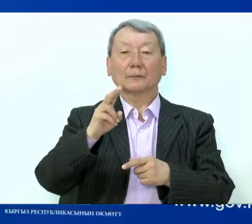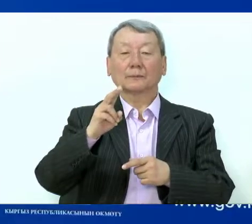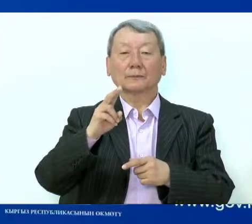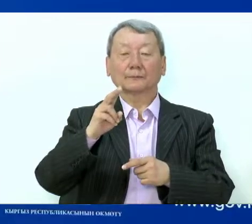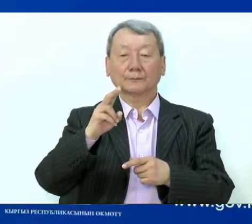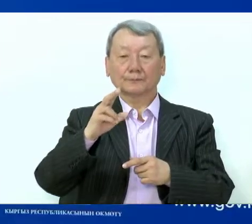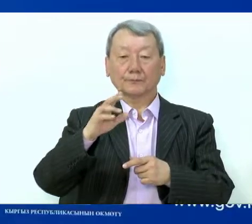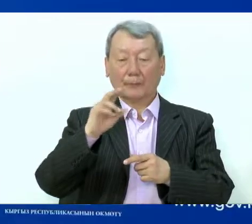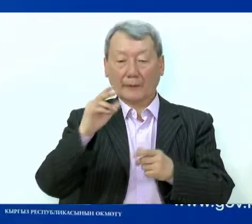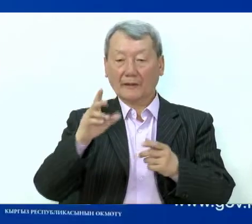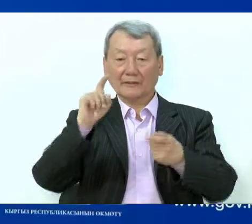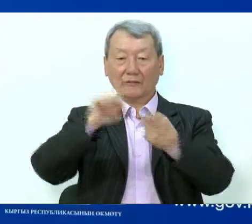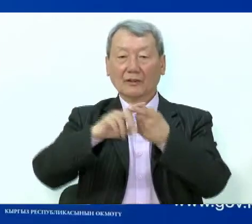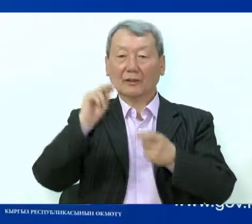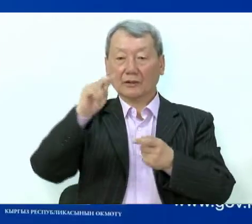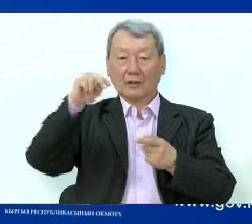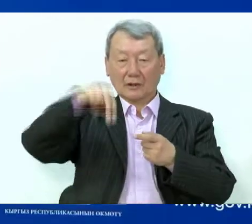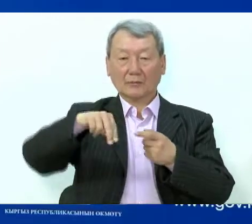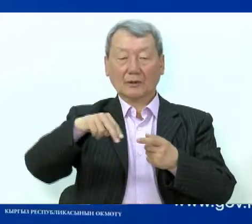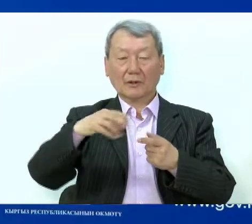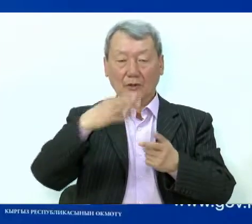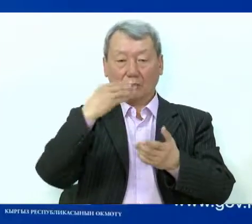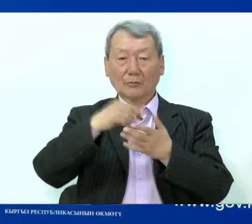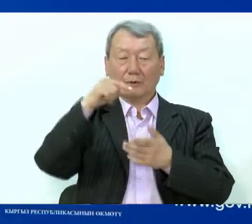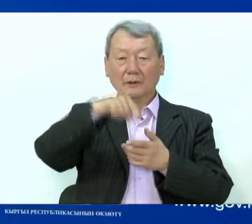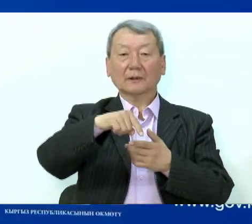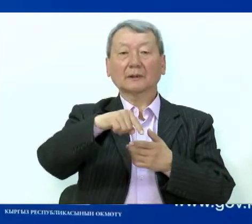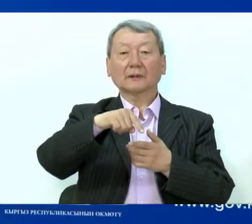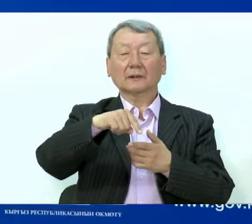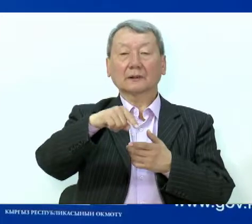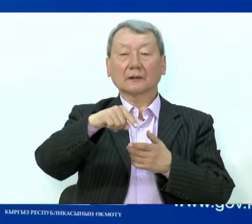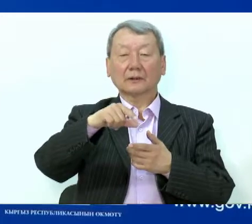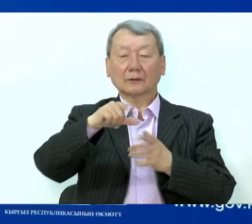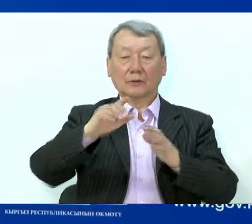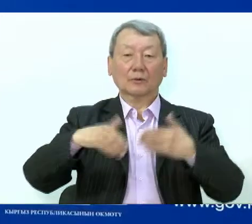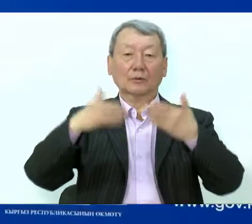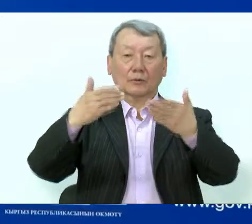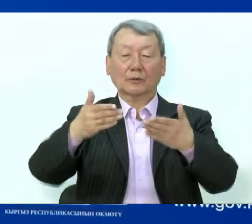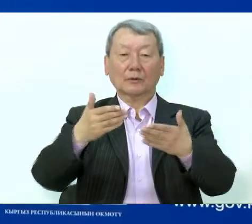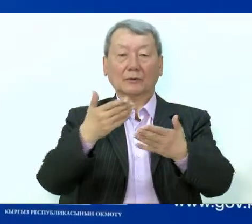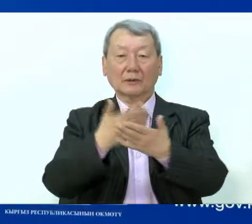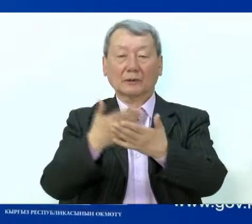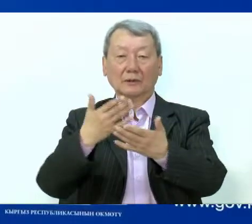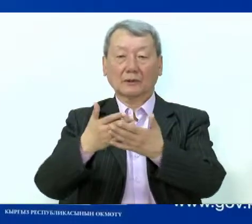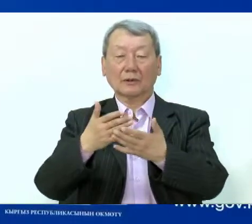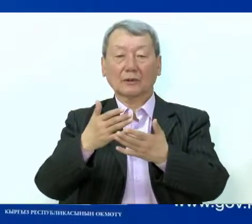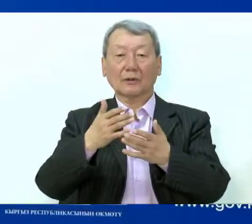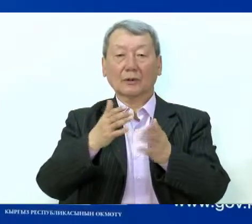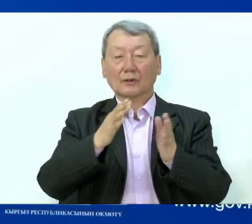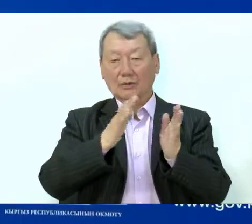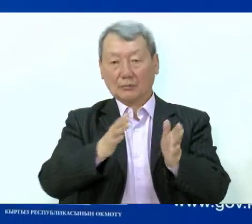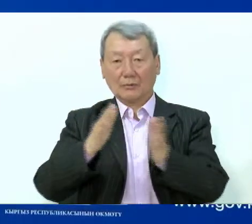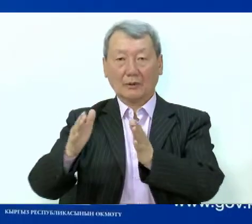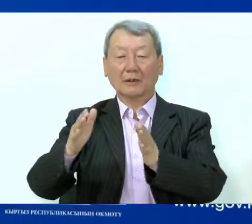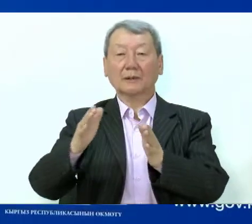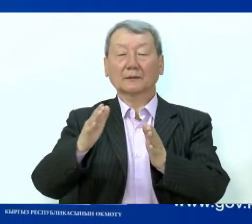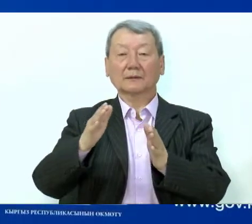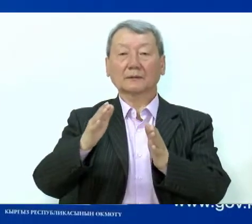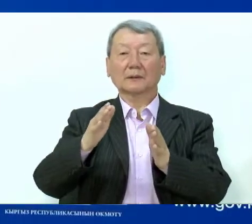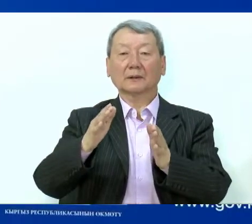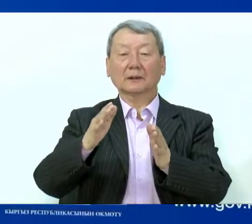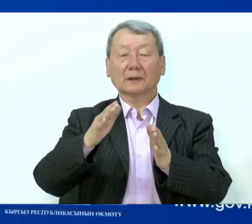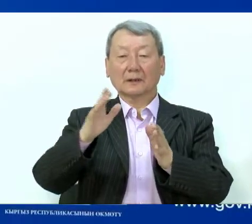куралдуу күчтөрүн өздүк курамы тарабынан коомдук коопсуздукту жана жарандардын коопсуздугун